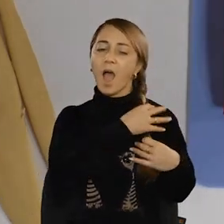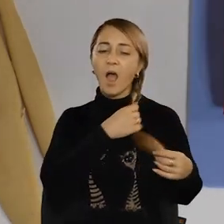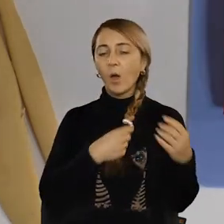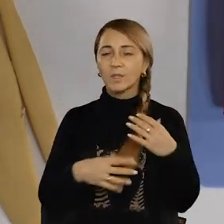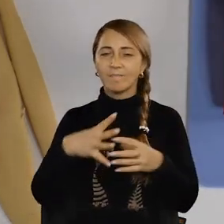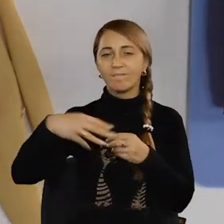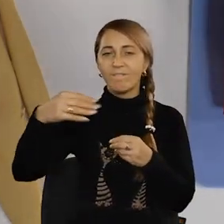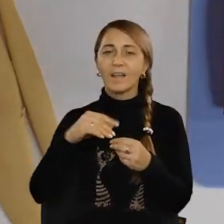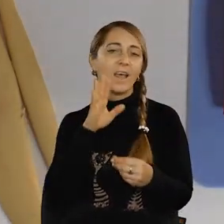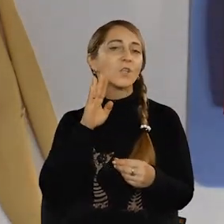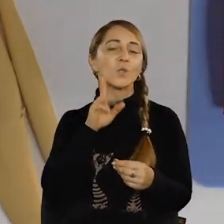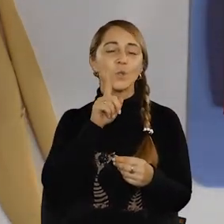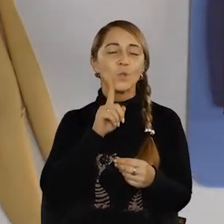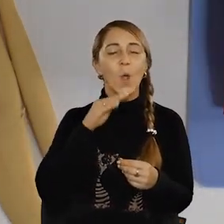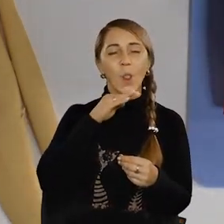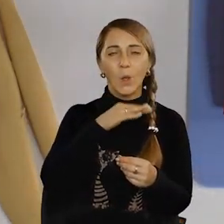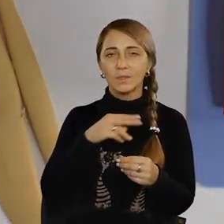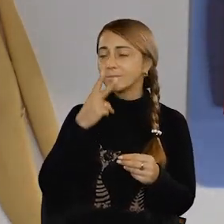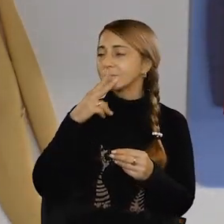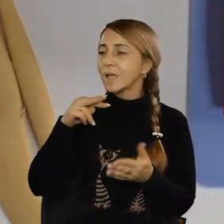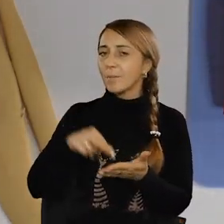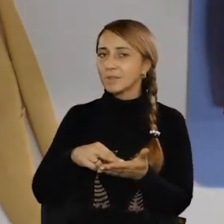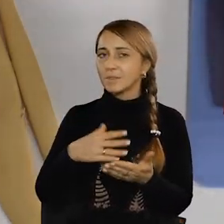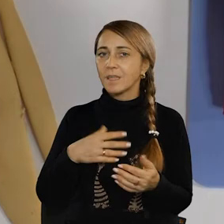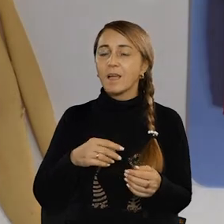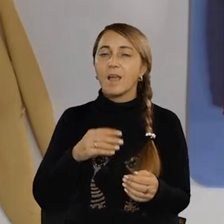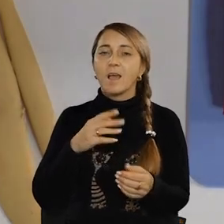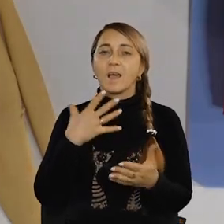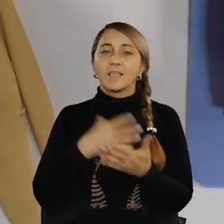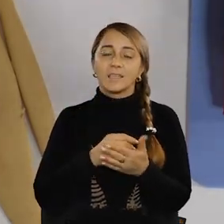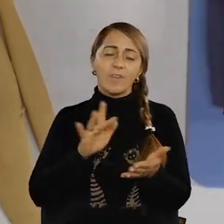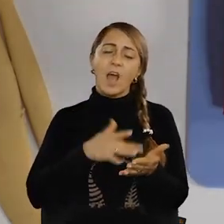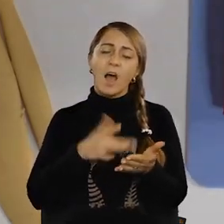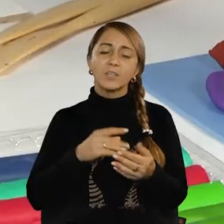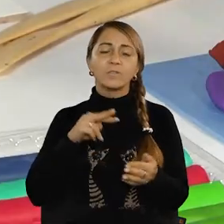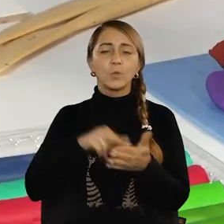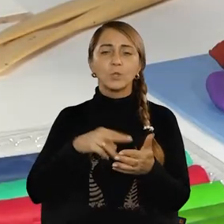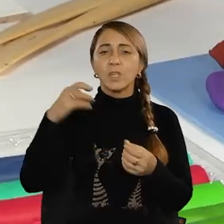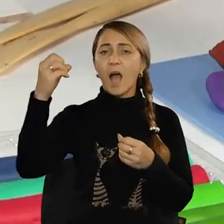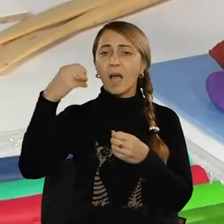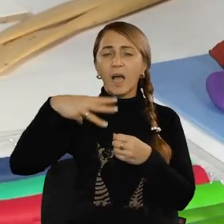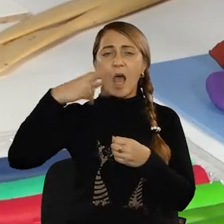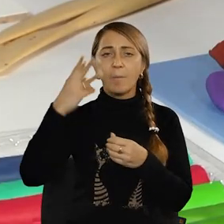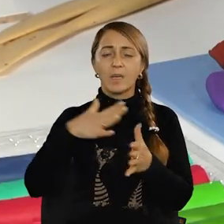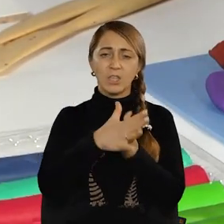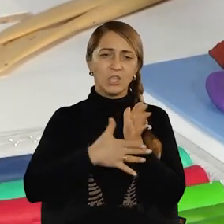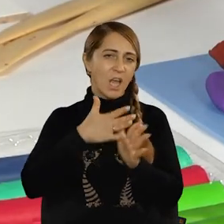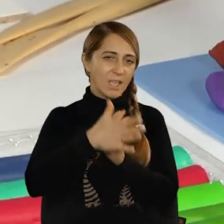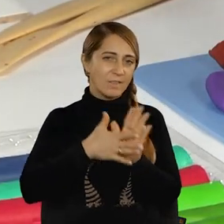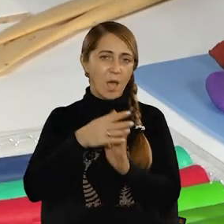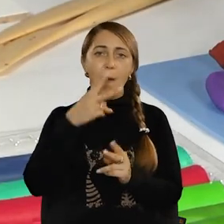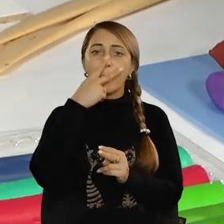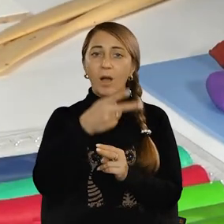солодка вата. Вона поставила перед собою невеличкий гаджет, увімкнула камеру і жестовою мовою